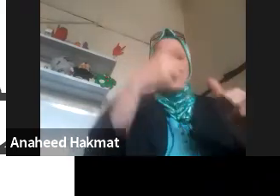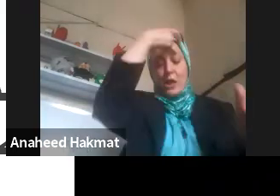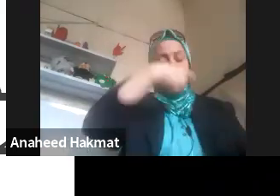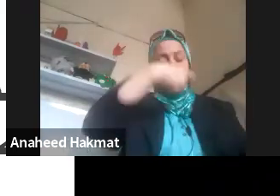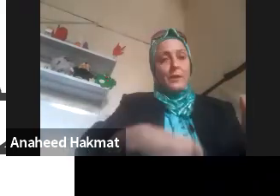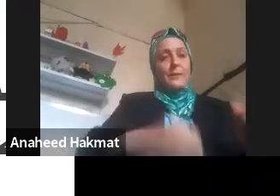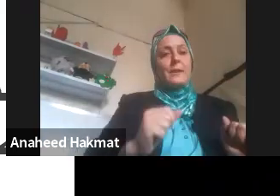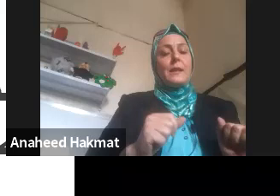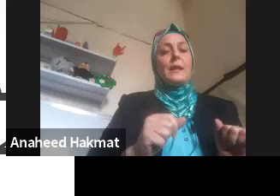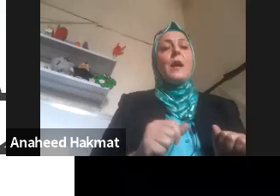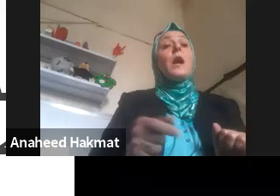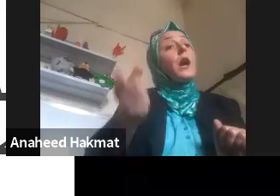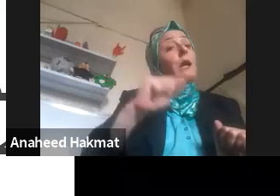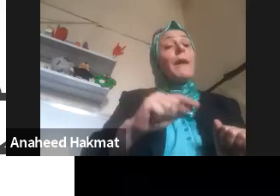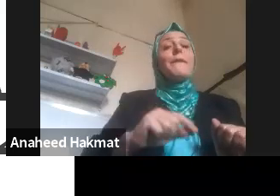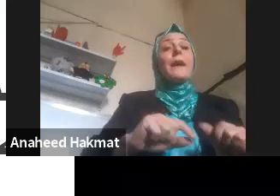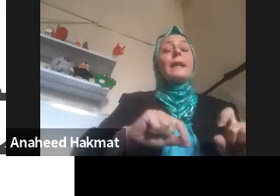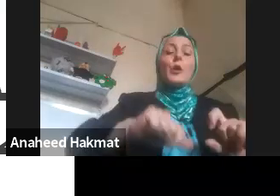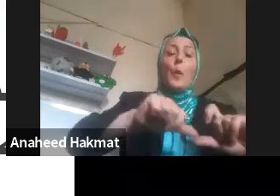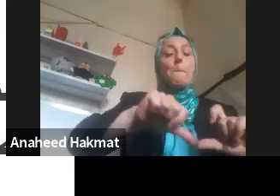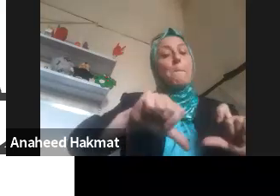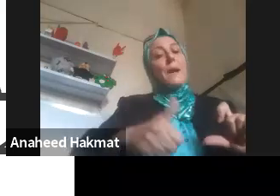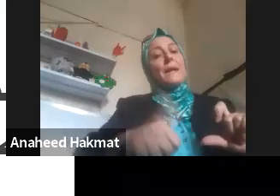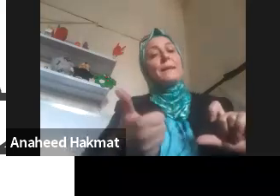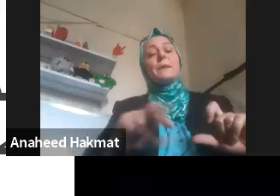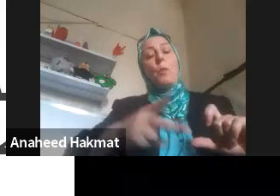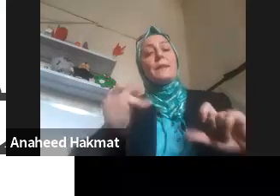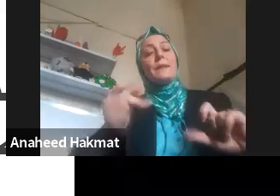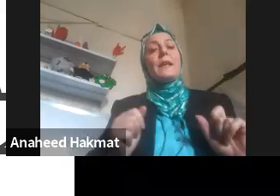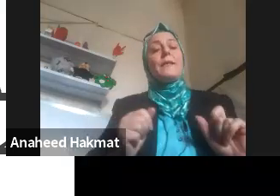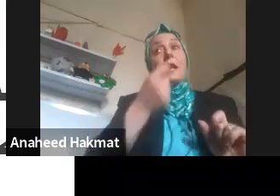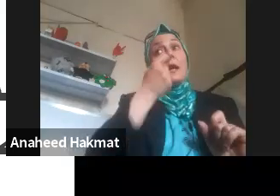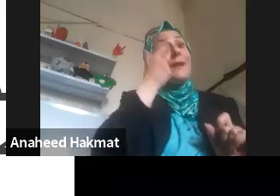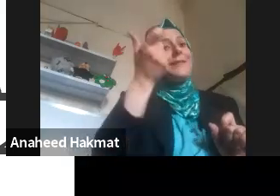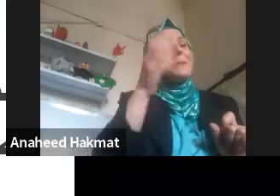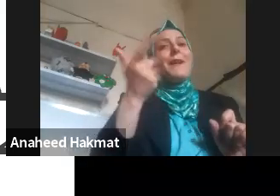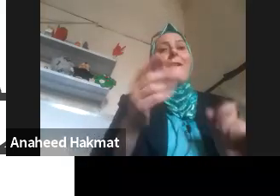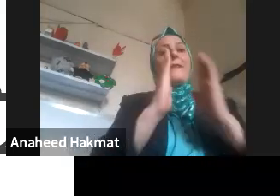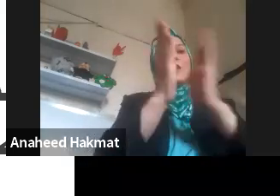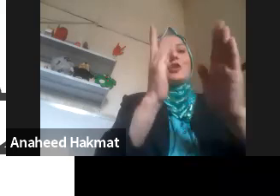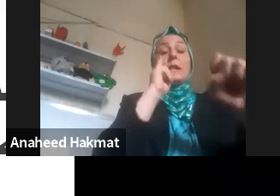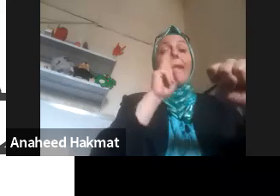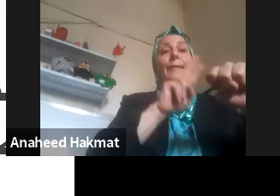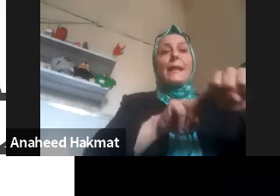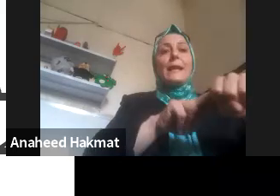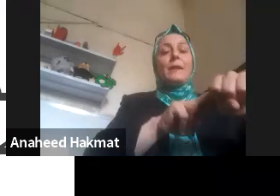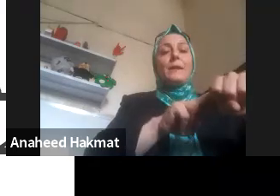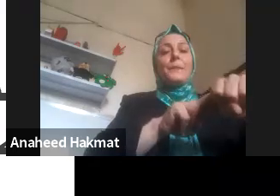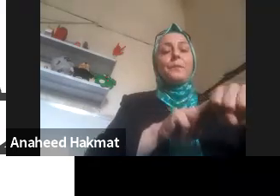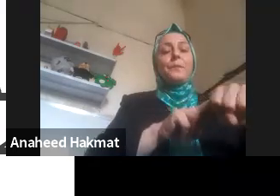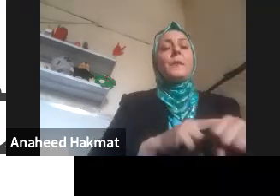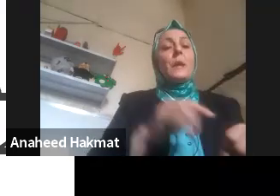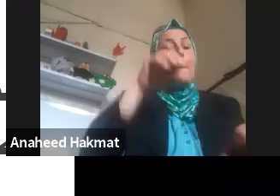توريد معدات الحماية الشخصية كتير مهم ننتبه إنه يكون في إرشادات مش للاستخدام بس، وكمان للتخلص من